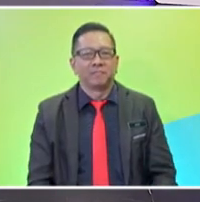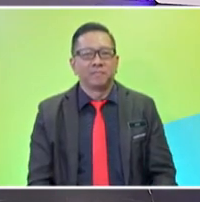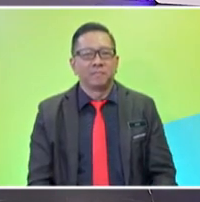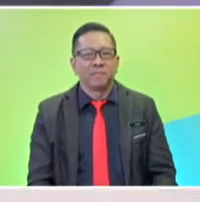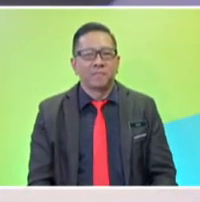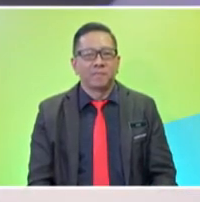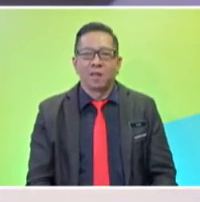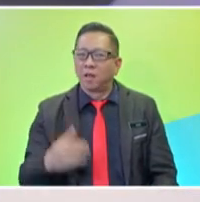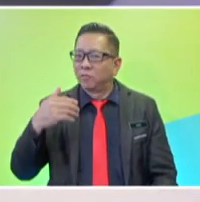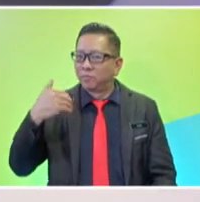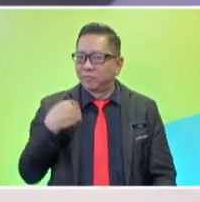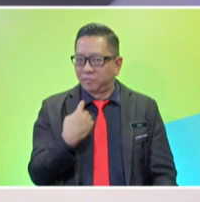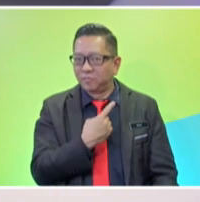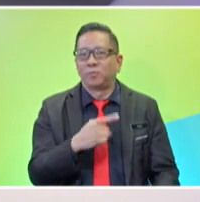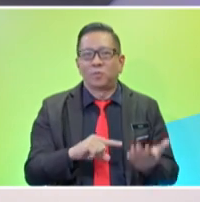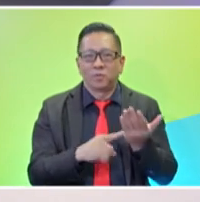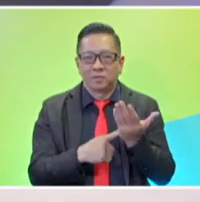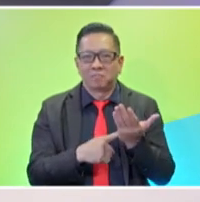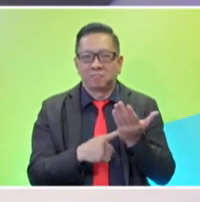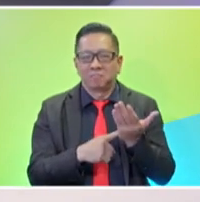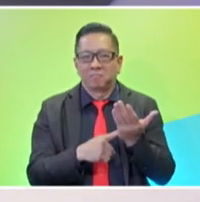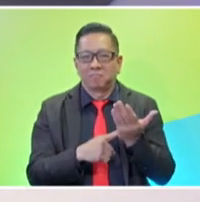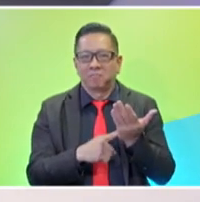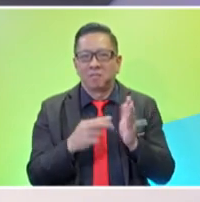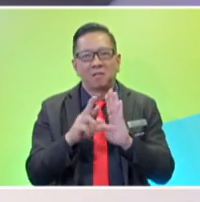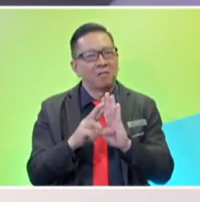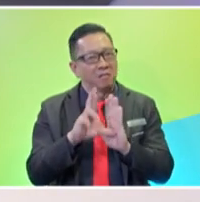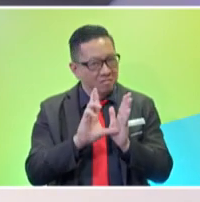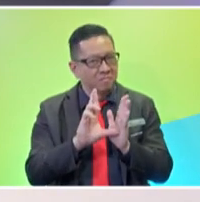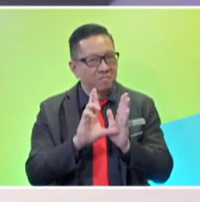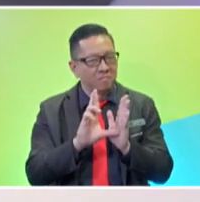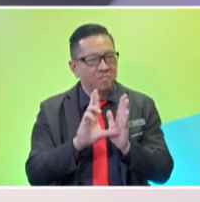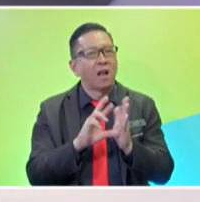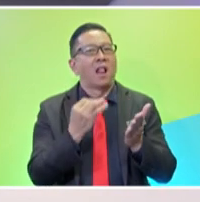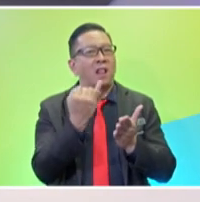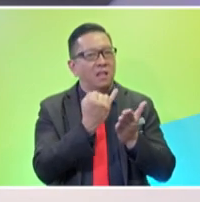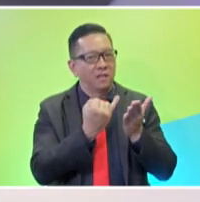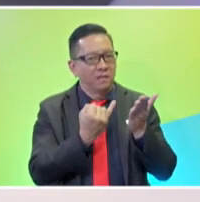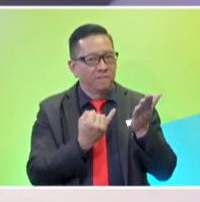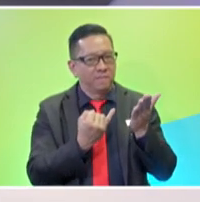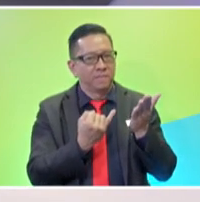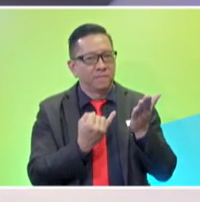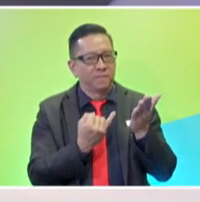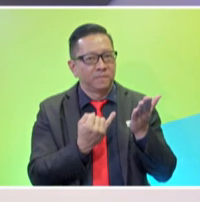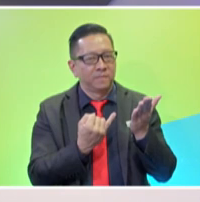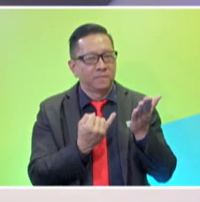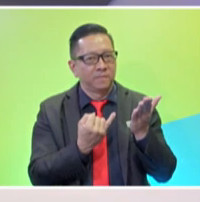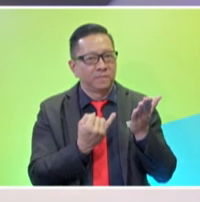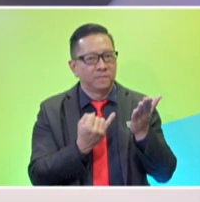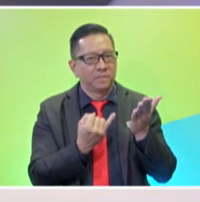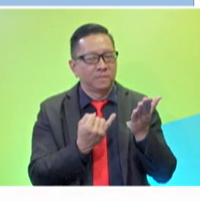sebelum kita mulai kepada sekarang gitu tadi ya Oke sekarang kita tadi dan